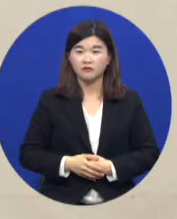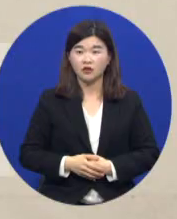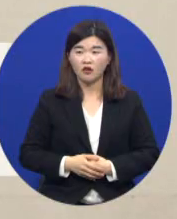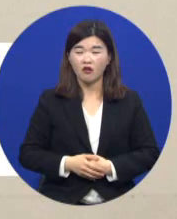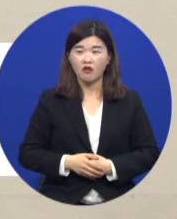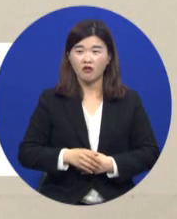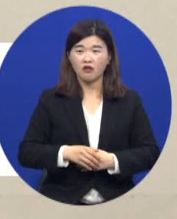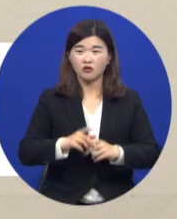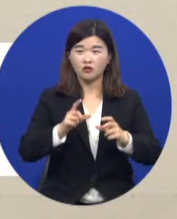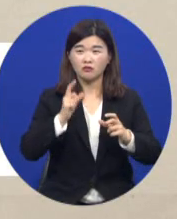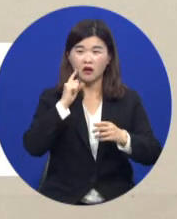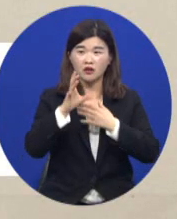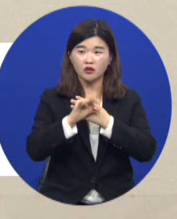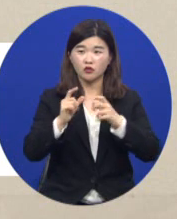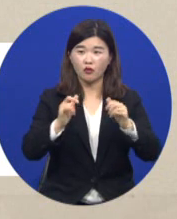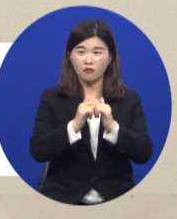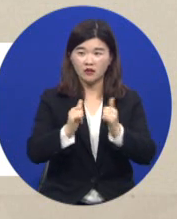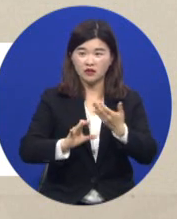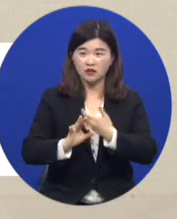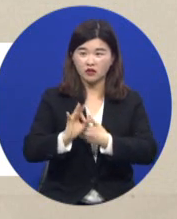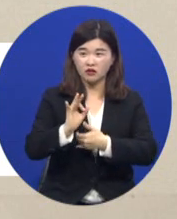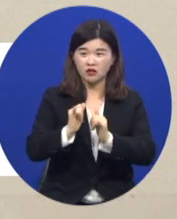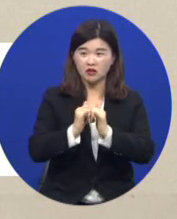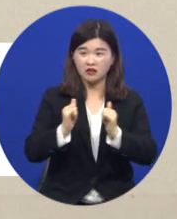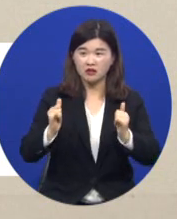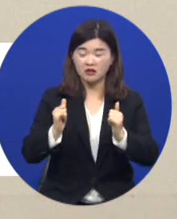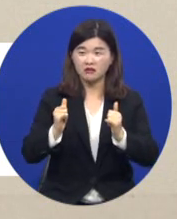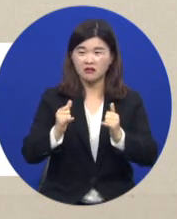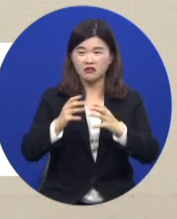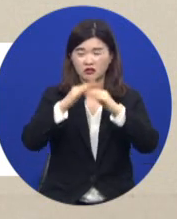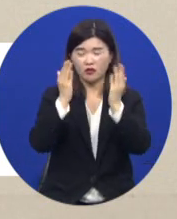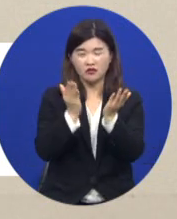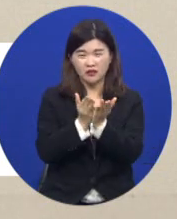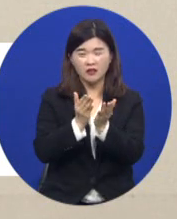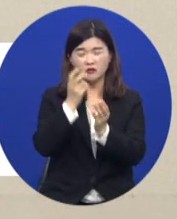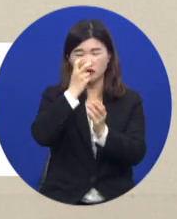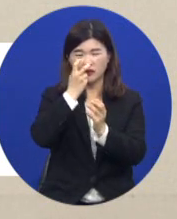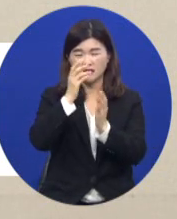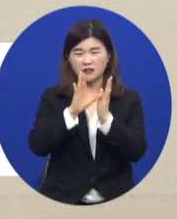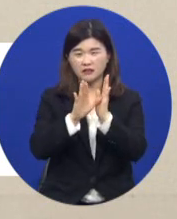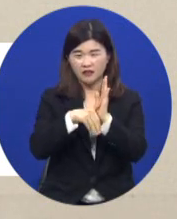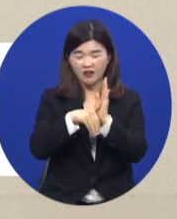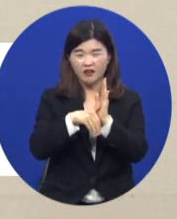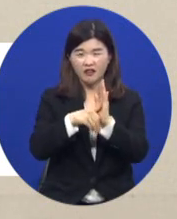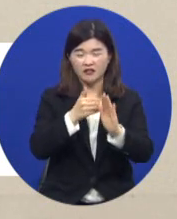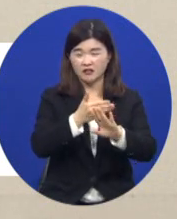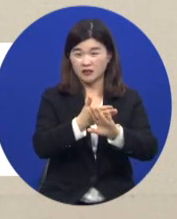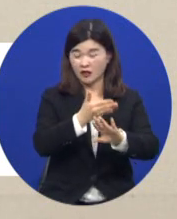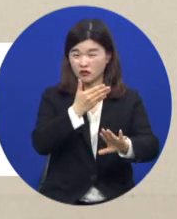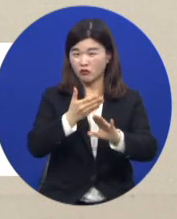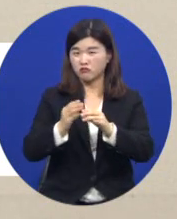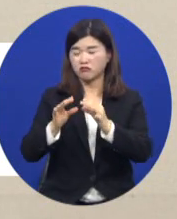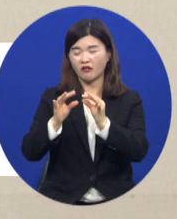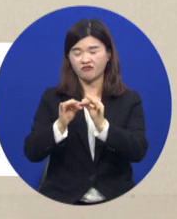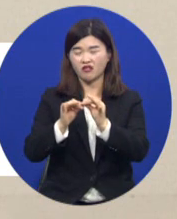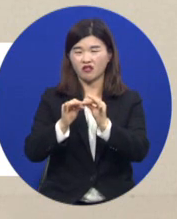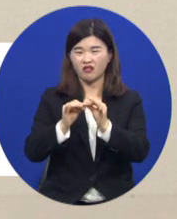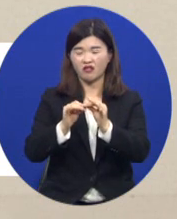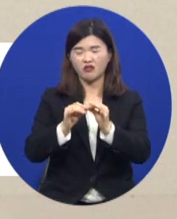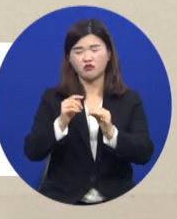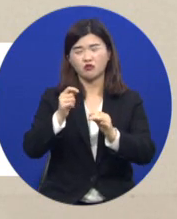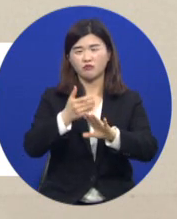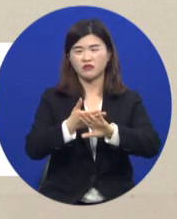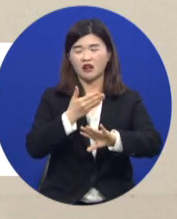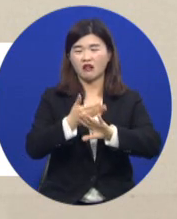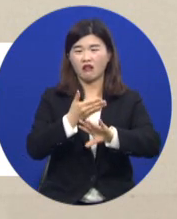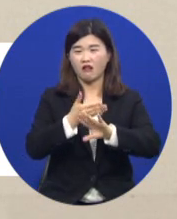만약에 도민과 성산읍을 가중치를 줘서 전체 집단을 했으면 찬반에 대한 게 전혀 달리 평가가 됐을 겁니다.